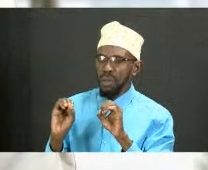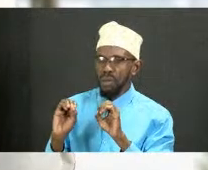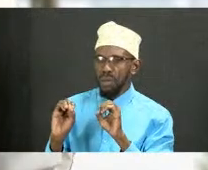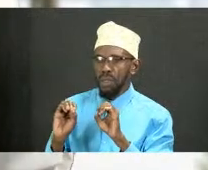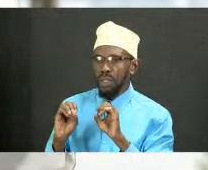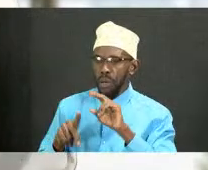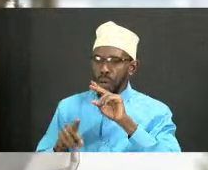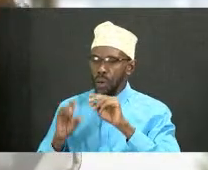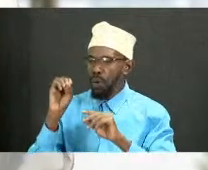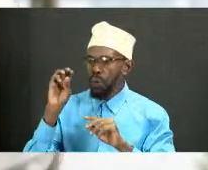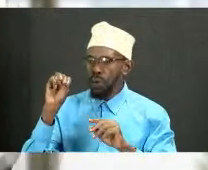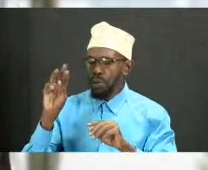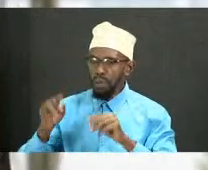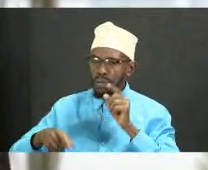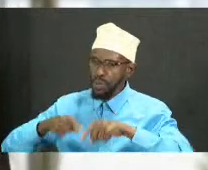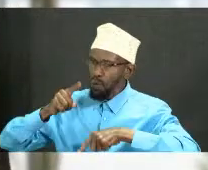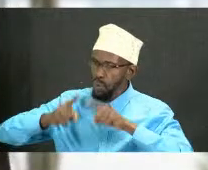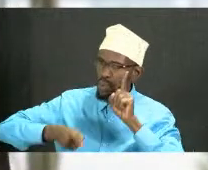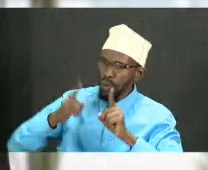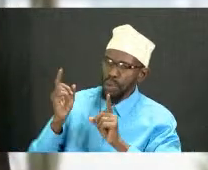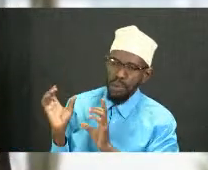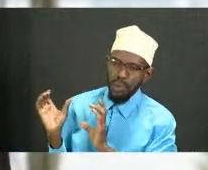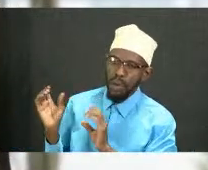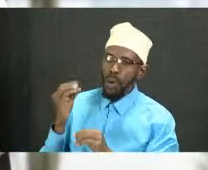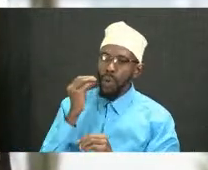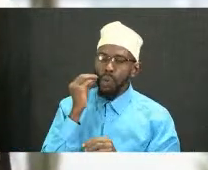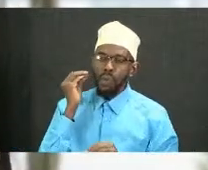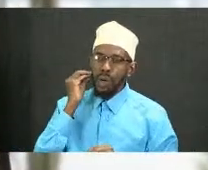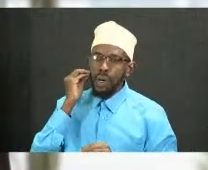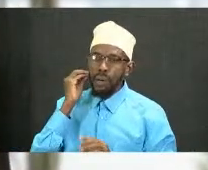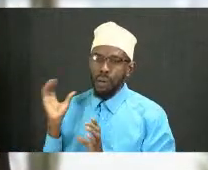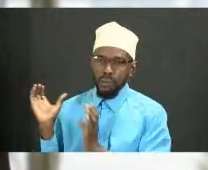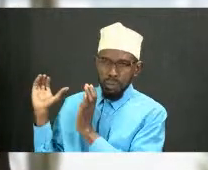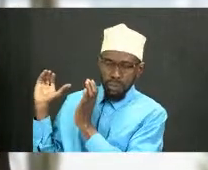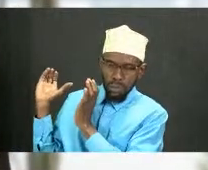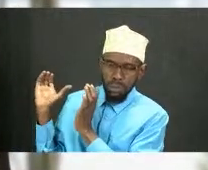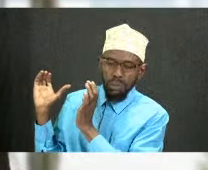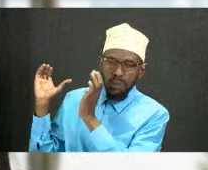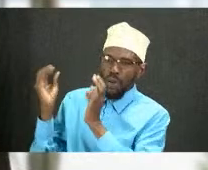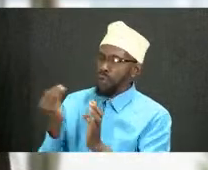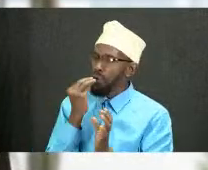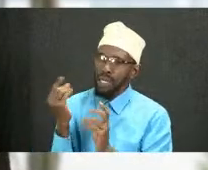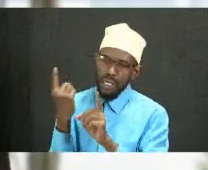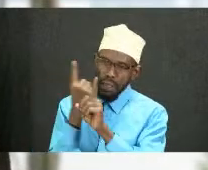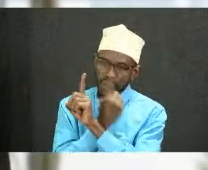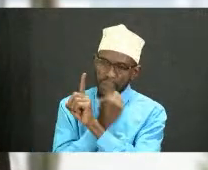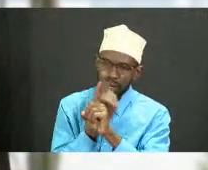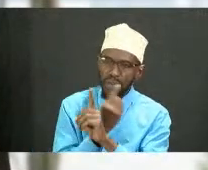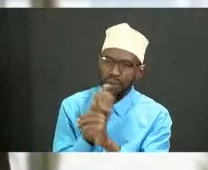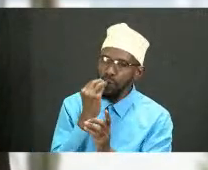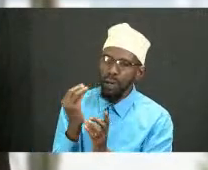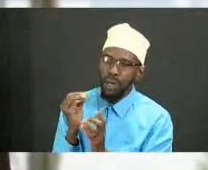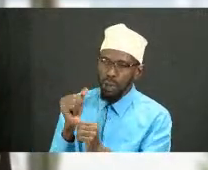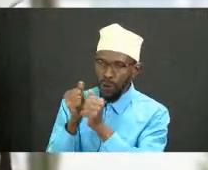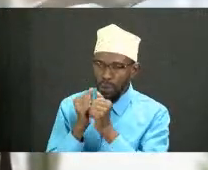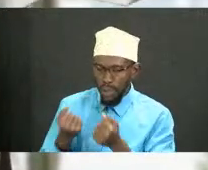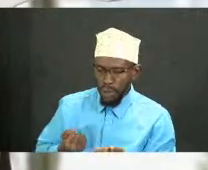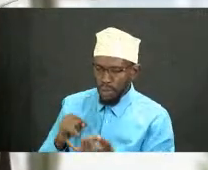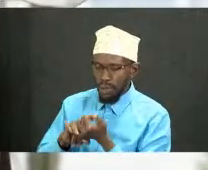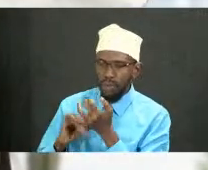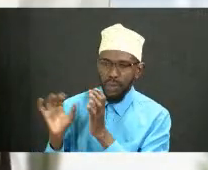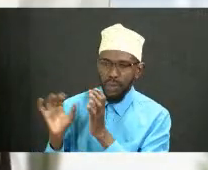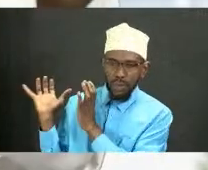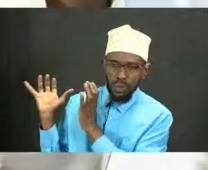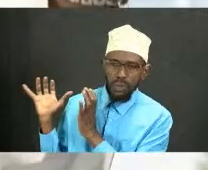hivi. Umar radhiallahu anhu akatoka mbio mbio akaenda nyumbani akabeba vyakula mbalimbali na mke wake,